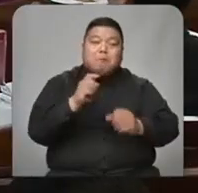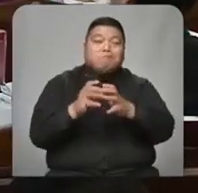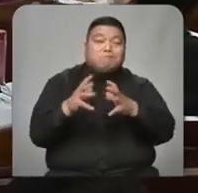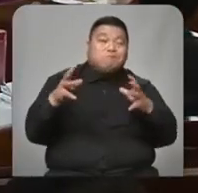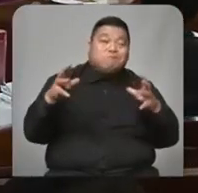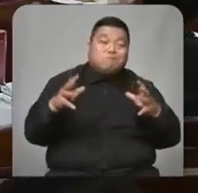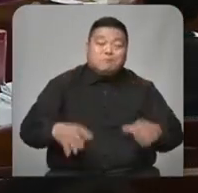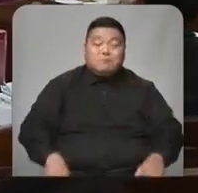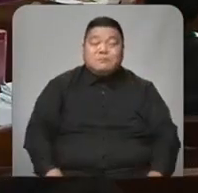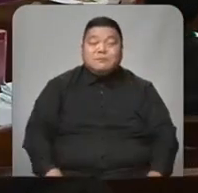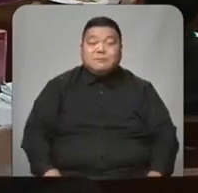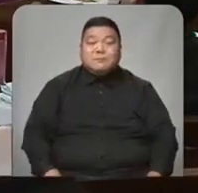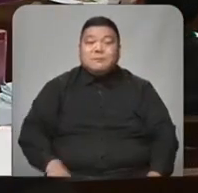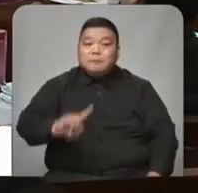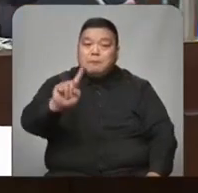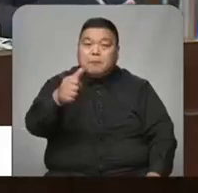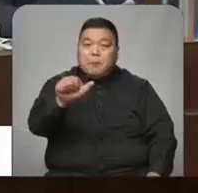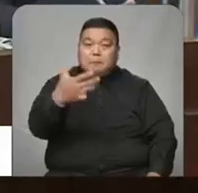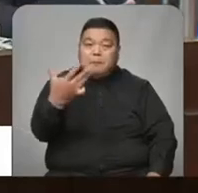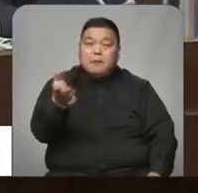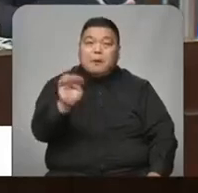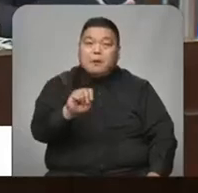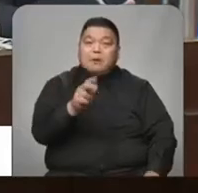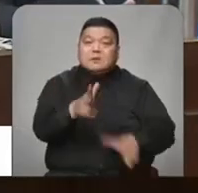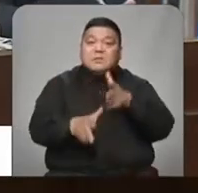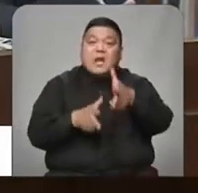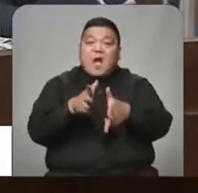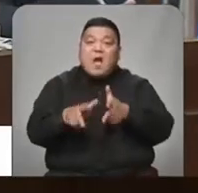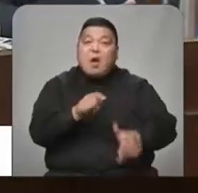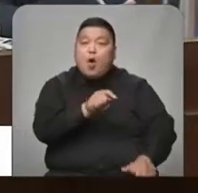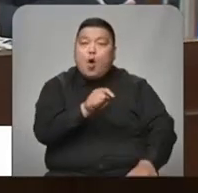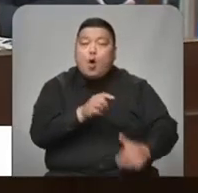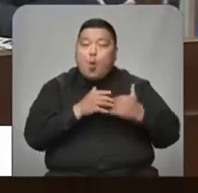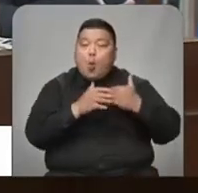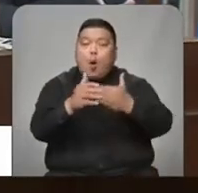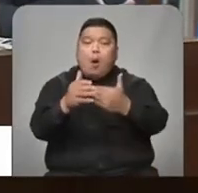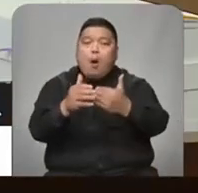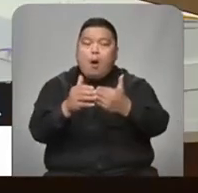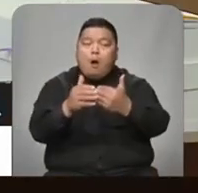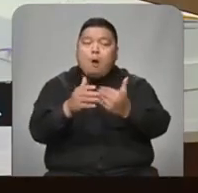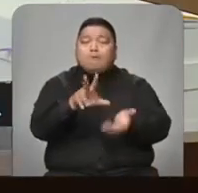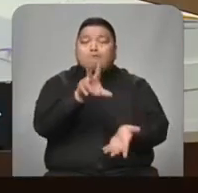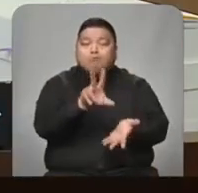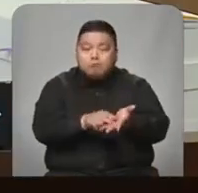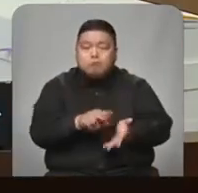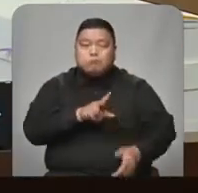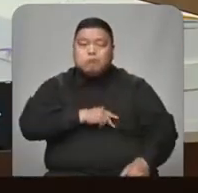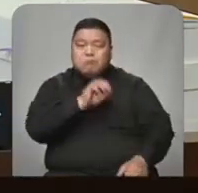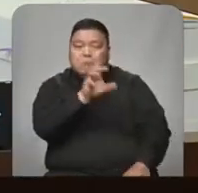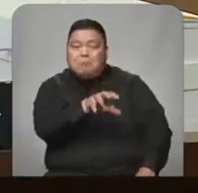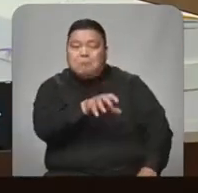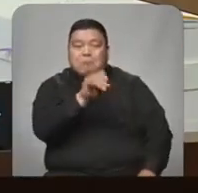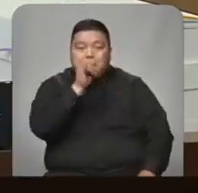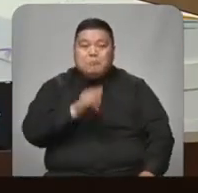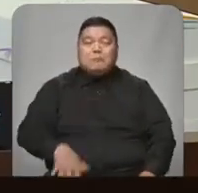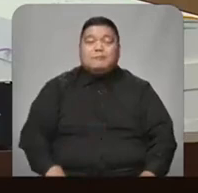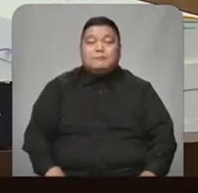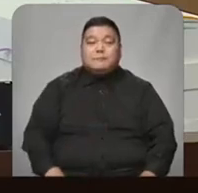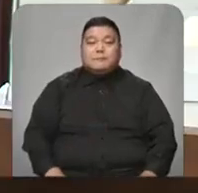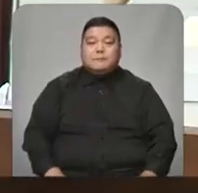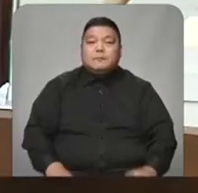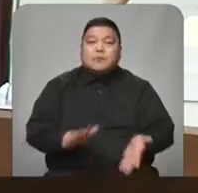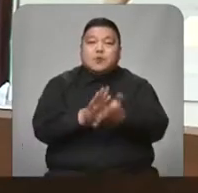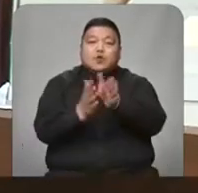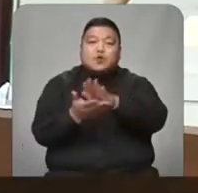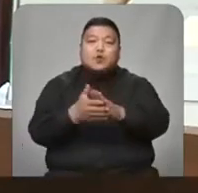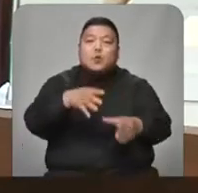사업. 158억여 원의 대규모 사업 과정이 문제투성이라는 의원들의 질타가 이어집니다. 먼저 보급